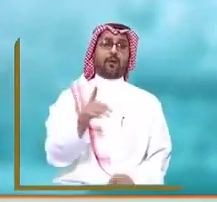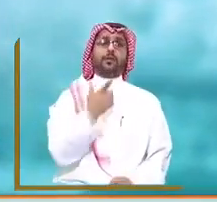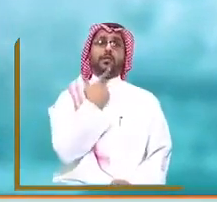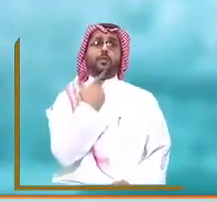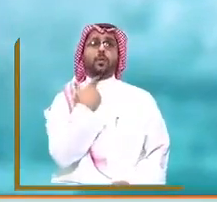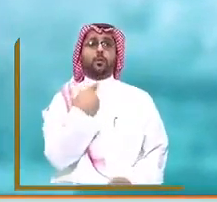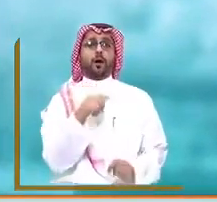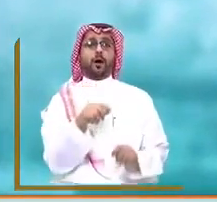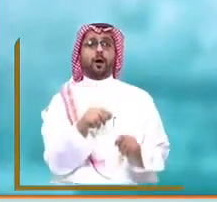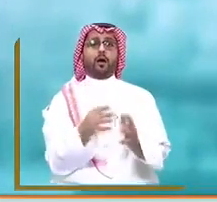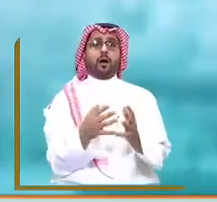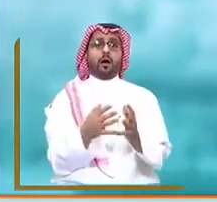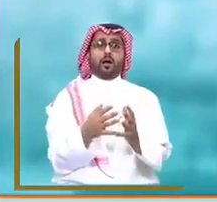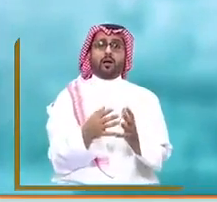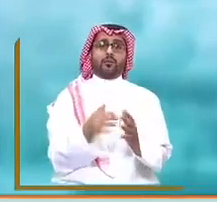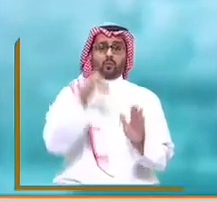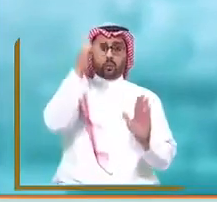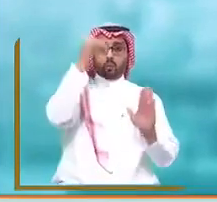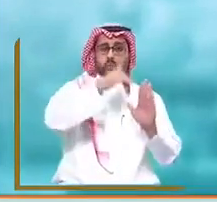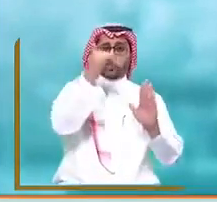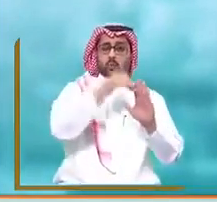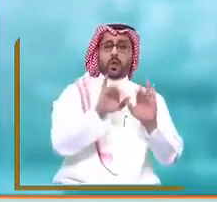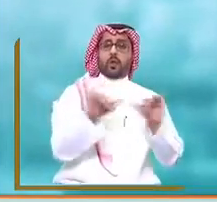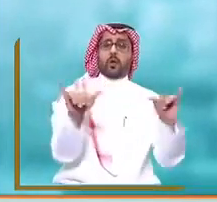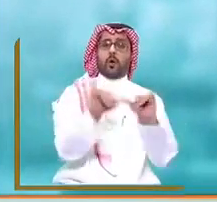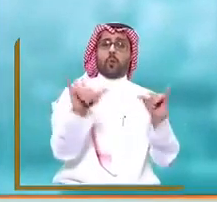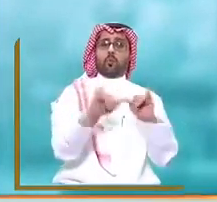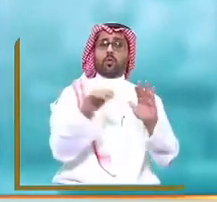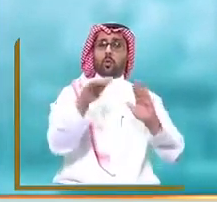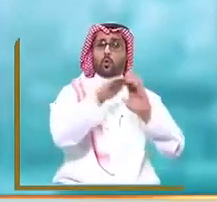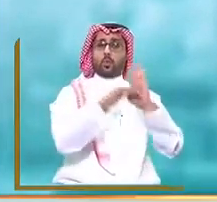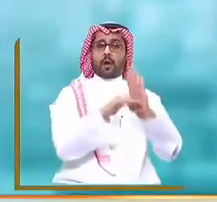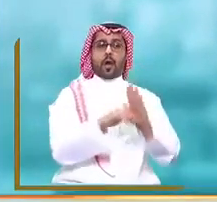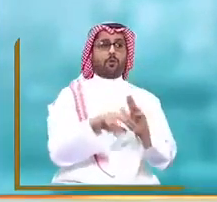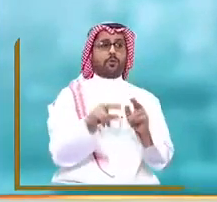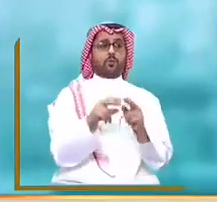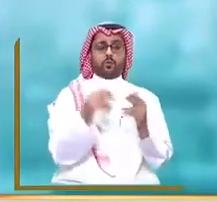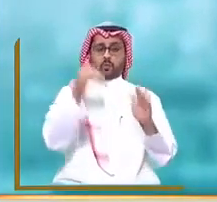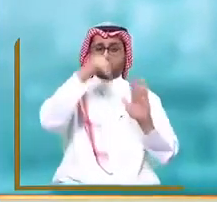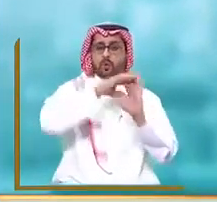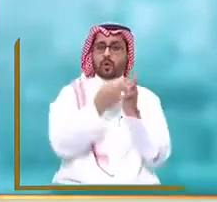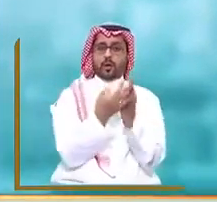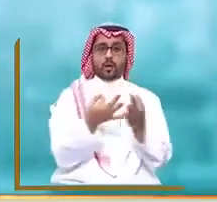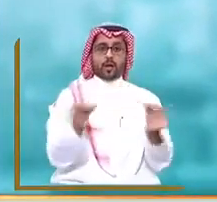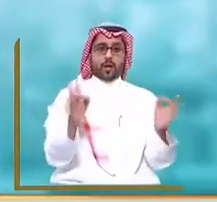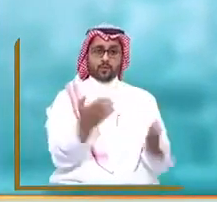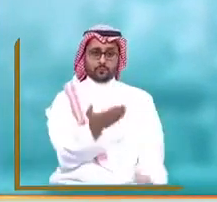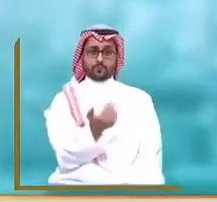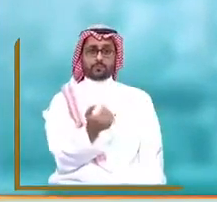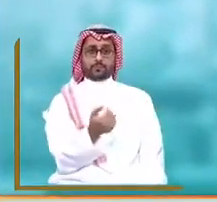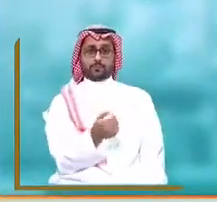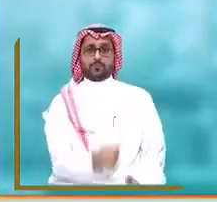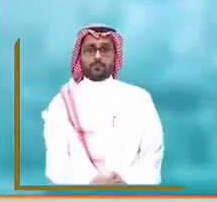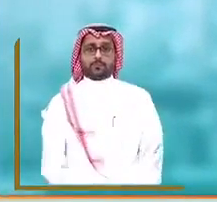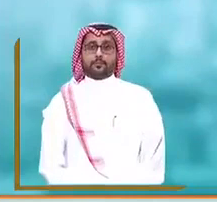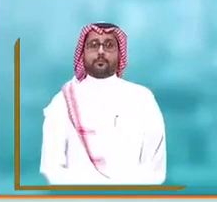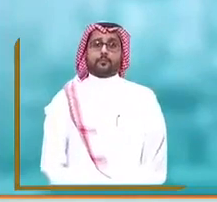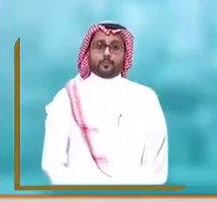على أبرز ما دار في هذا المركز وإلى أين يسير وما هي النتائج المتوقعة